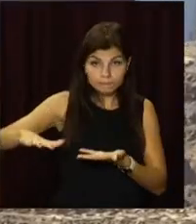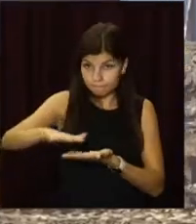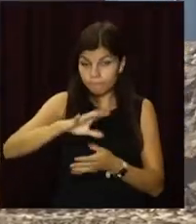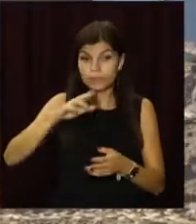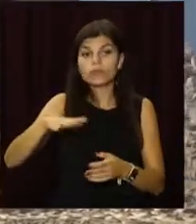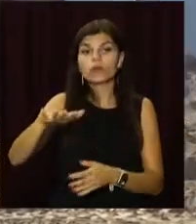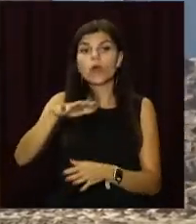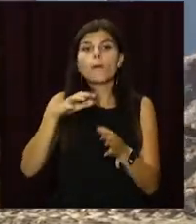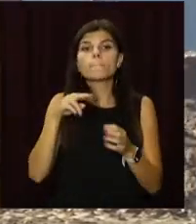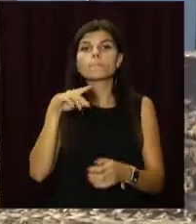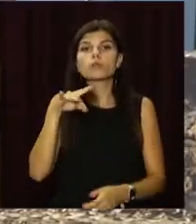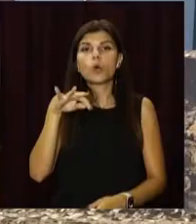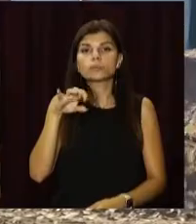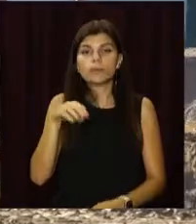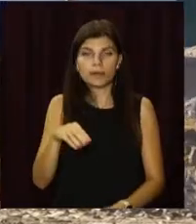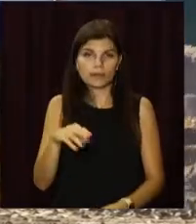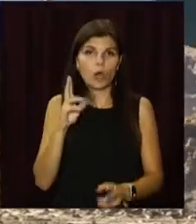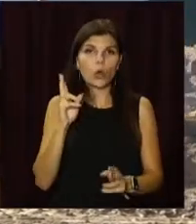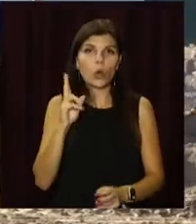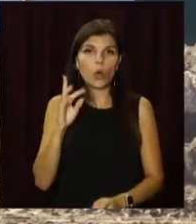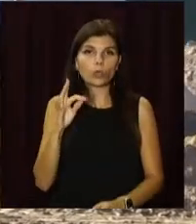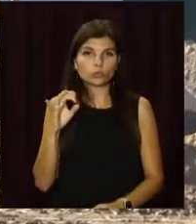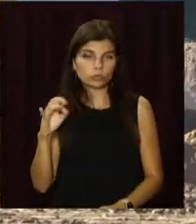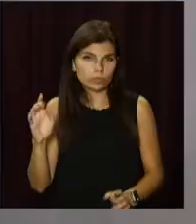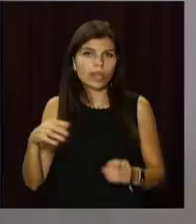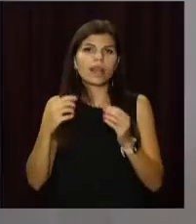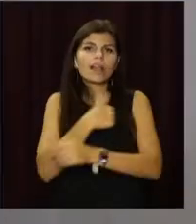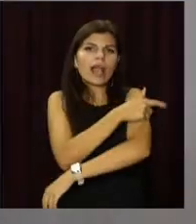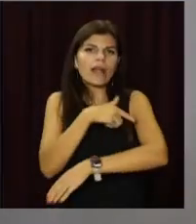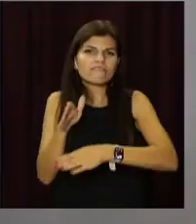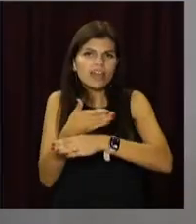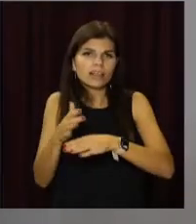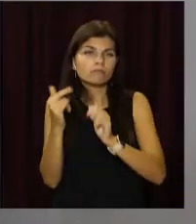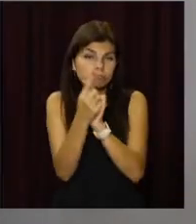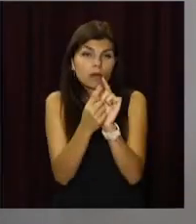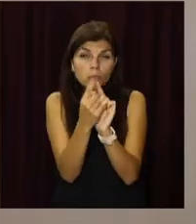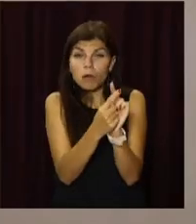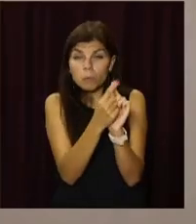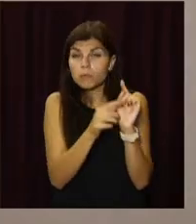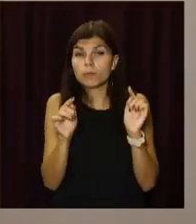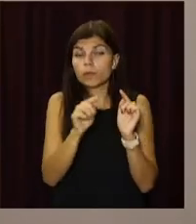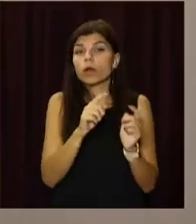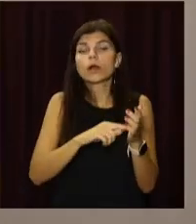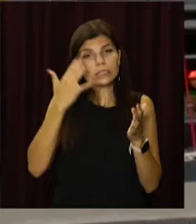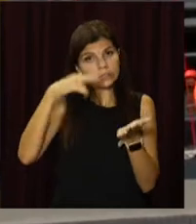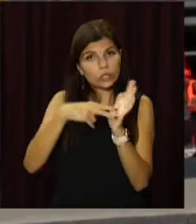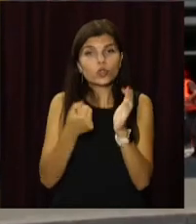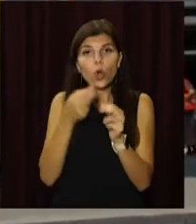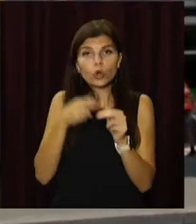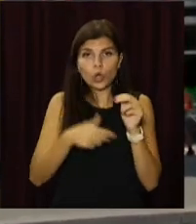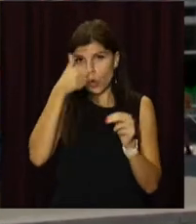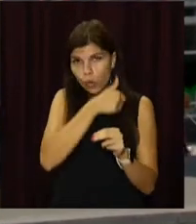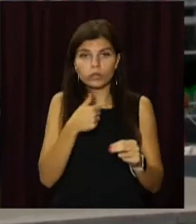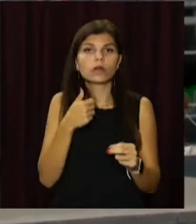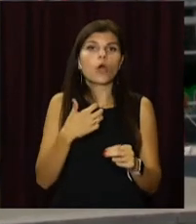проспекті Конституції, завершують ремонт шкіл та реконструкцію 10 лікарняних відділень. Роботи на цих локаціях планують завершити до кінця року.